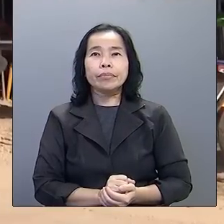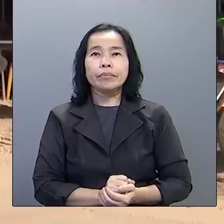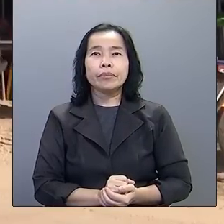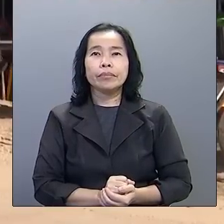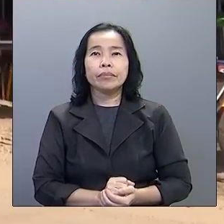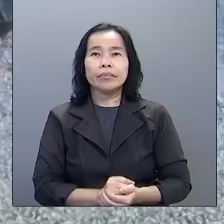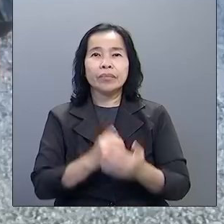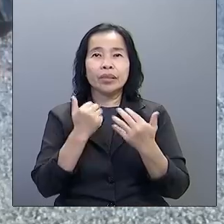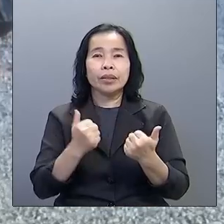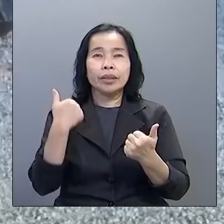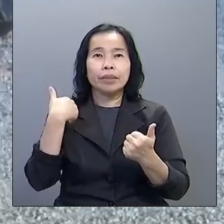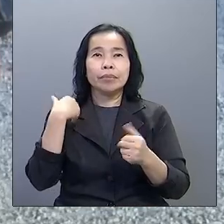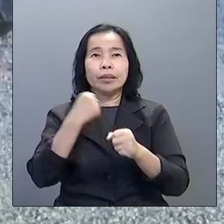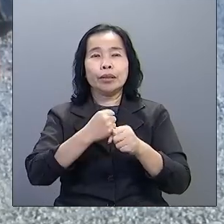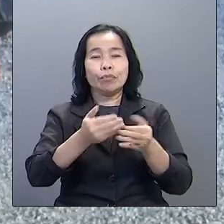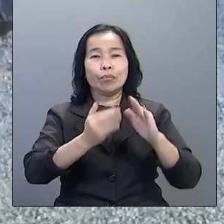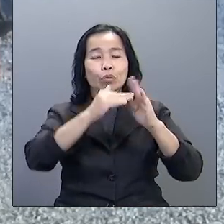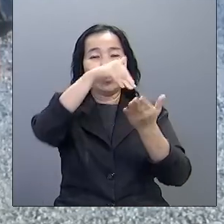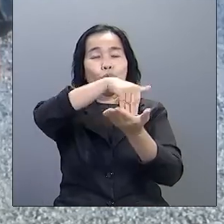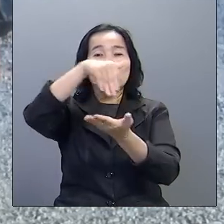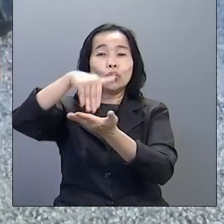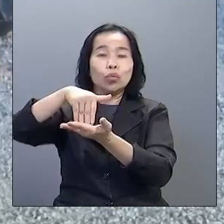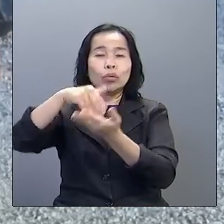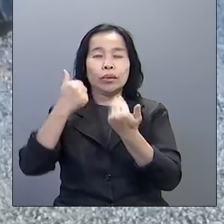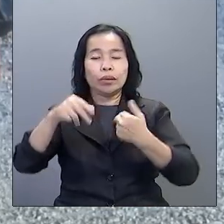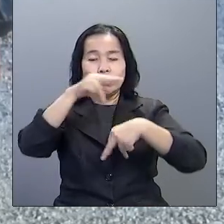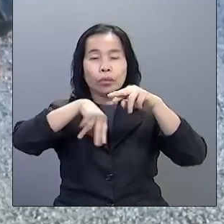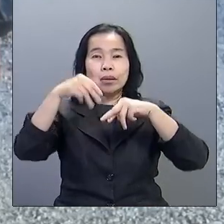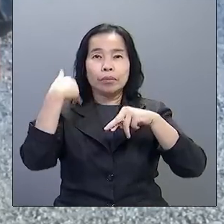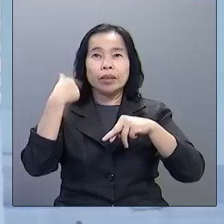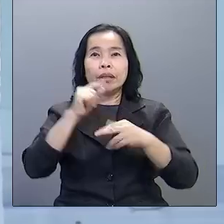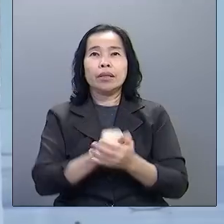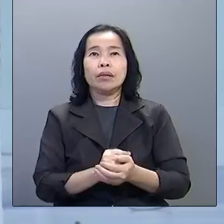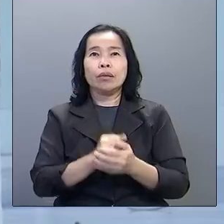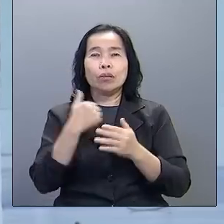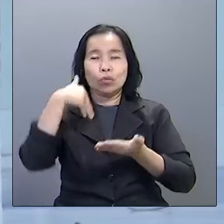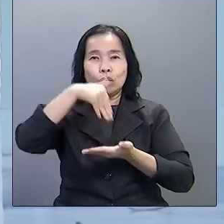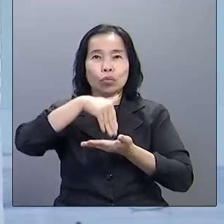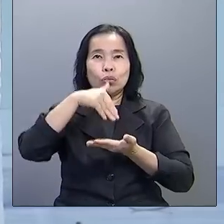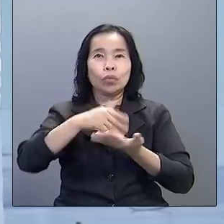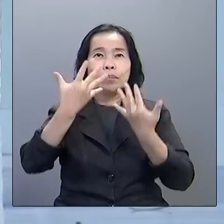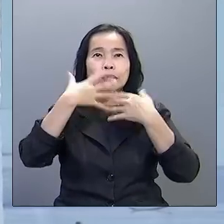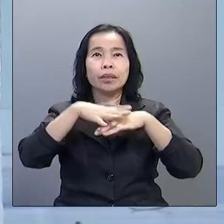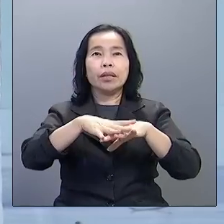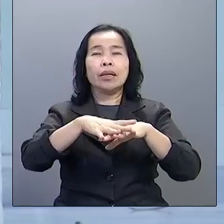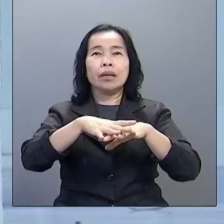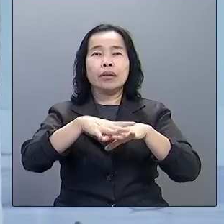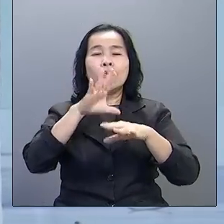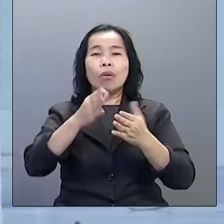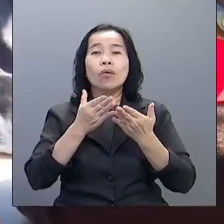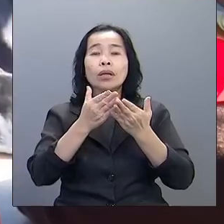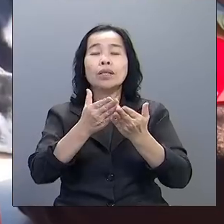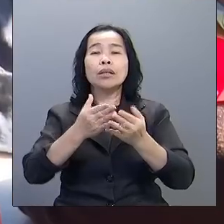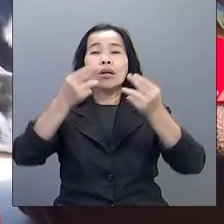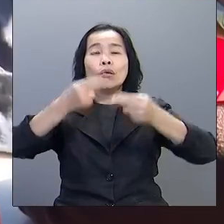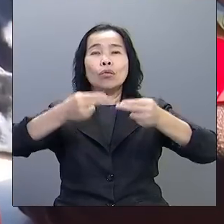ขณะนี้มีการจัดตั้ง3ศูนย์ในการประสานงานเหตุการณ์ที่เกิดขึ้นนะครับ1คือศูนย์ประสานงานความช่วยเหลือผู้ประสบภัยเรือหลวงสุโขทัยจัดไป